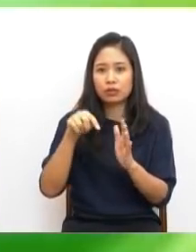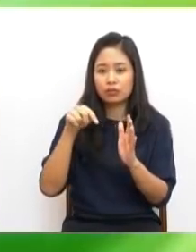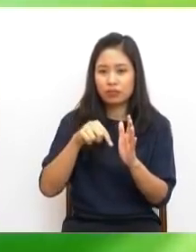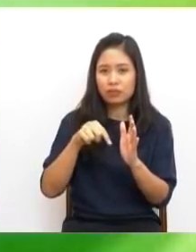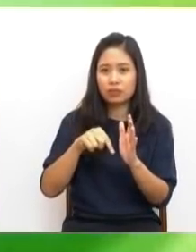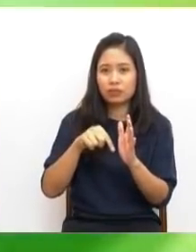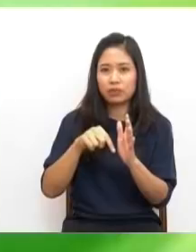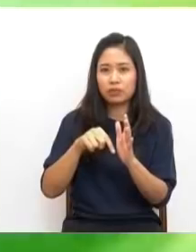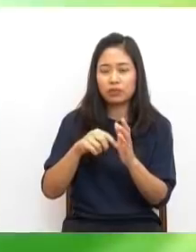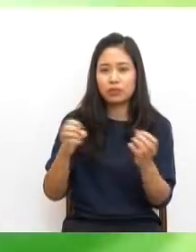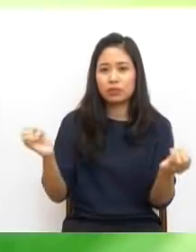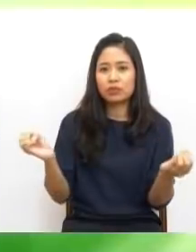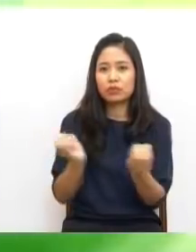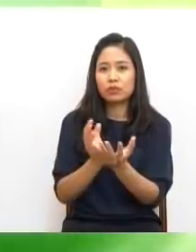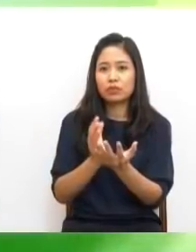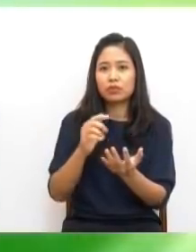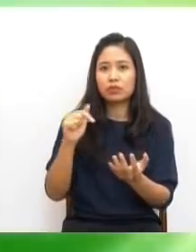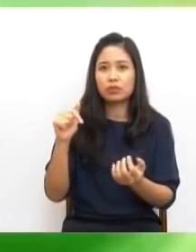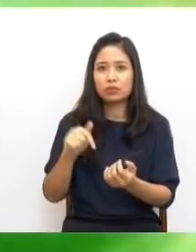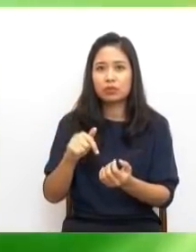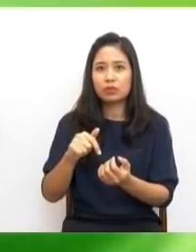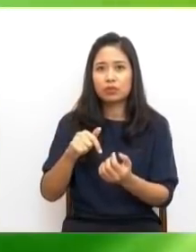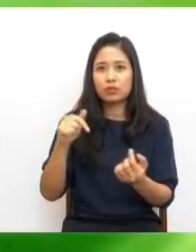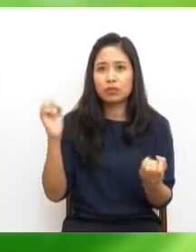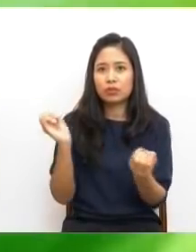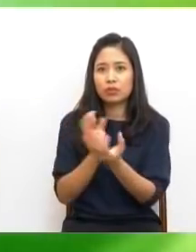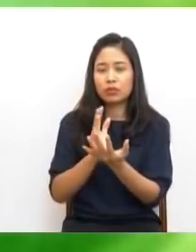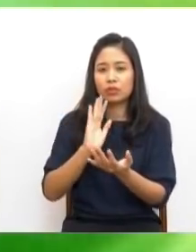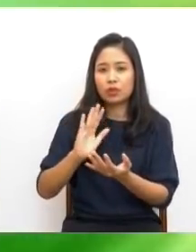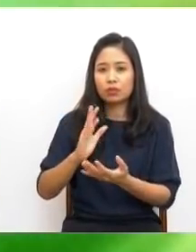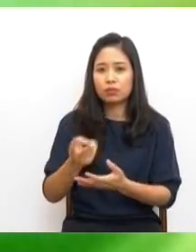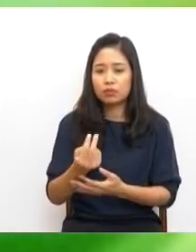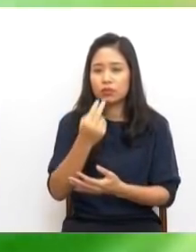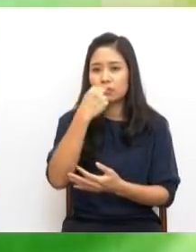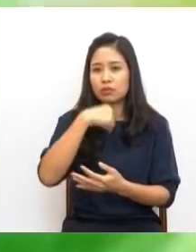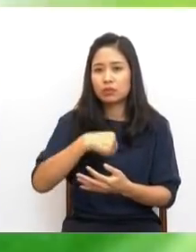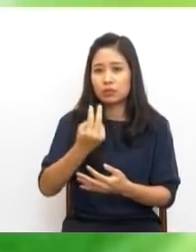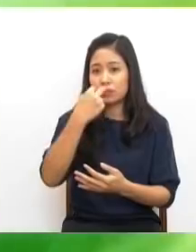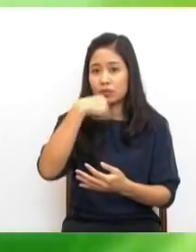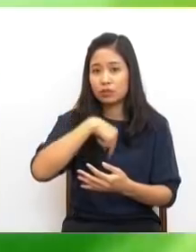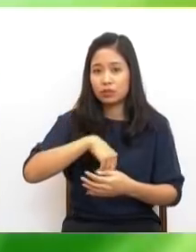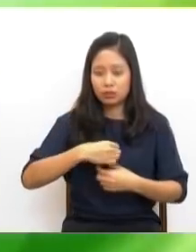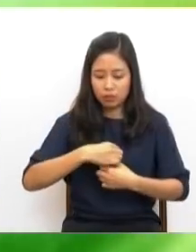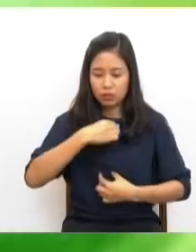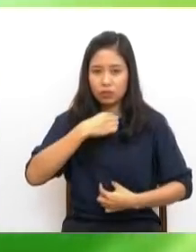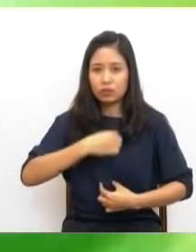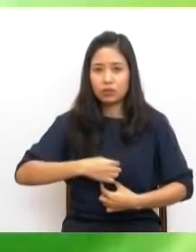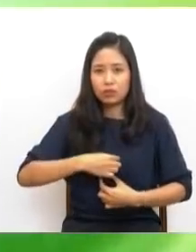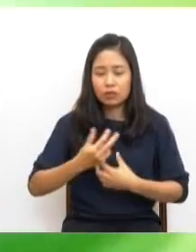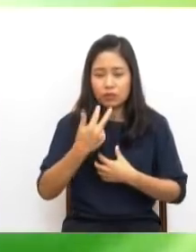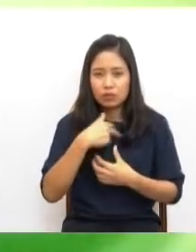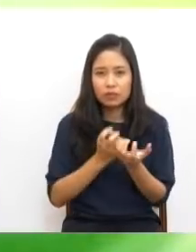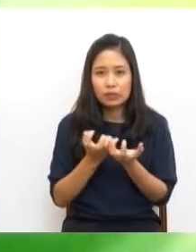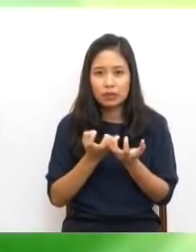หตุที่ทำให้ใครที่ติดรับเชื้อไปเนี่ยจะผลกระทบต่อทางเดินหายใจเป็นหลัก และจะทำให้ผลิตเสมหะหรือ